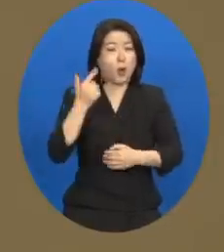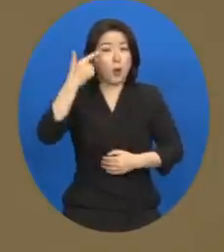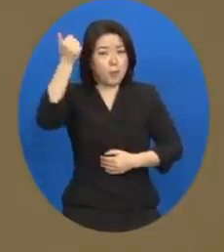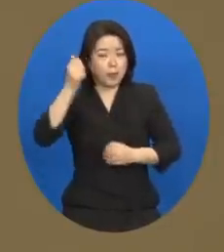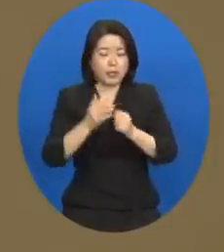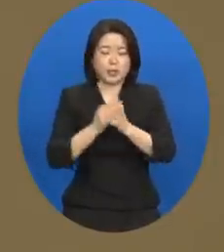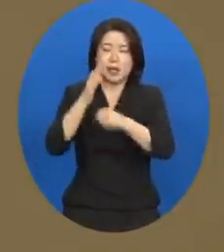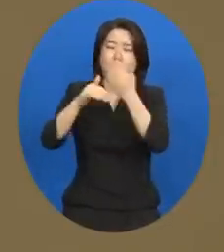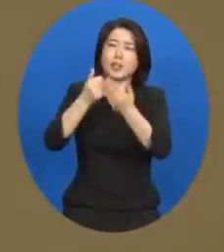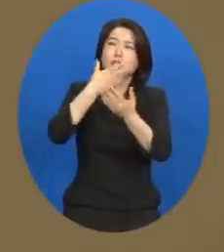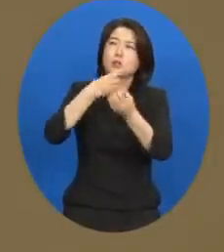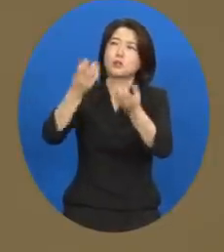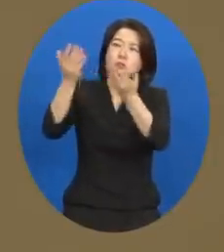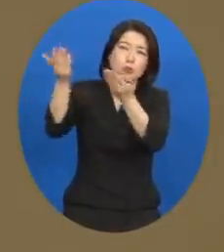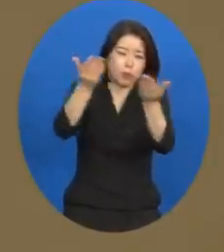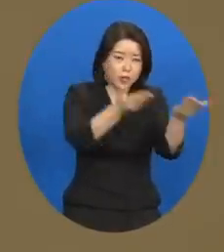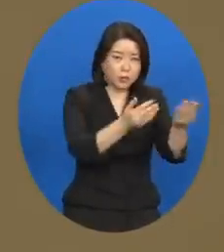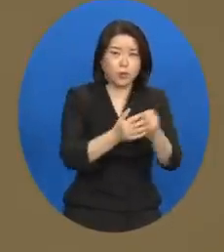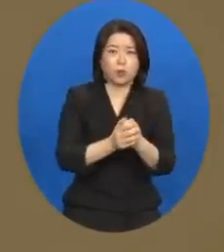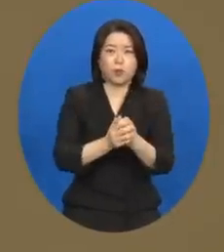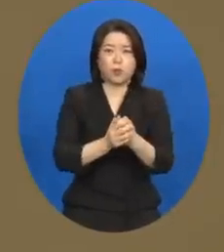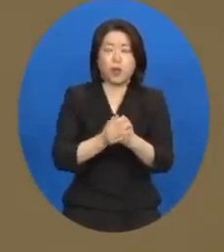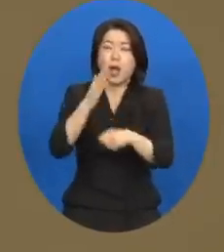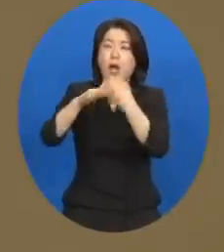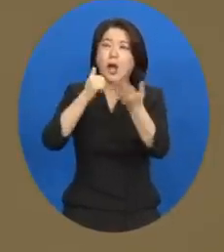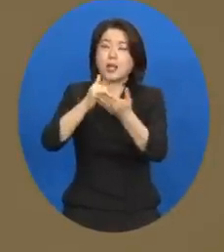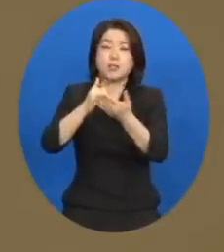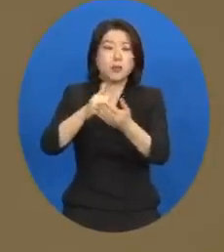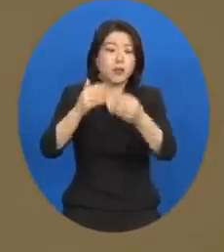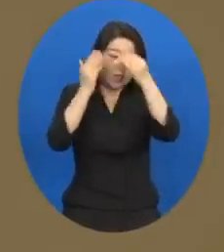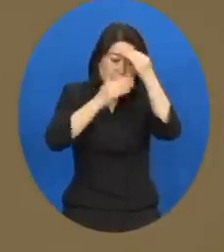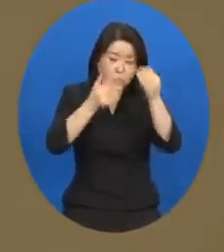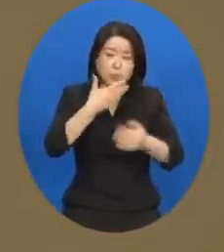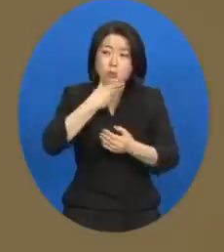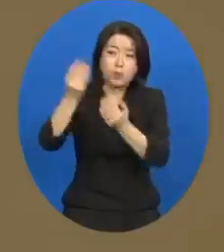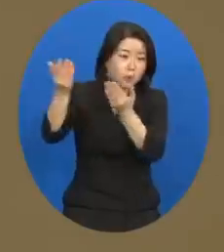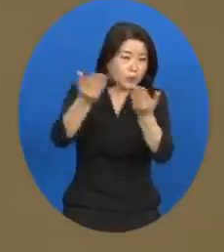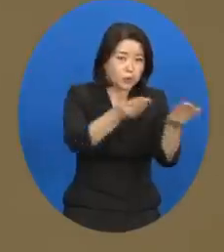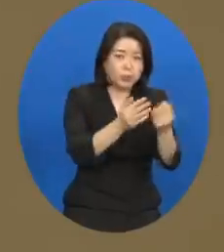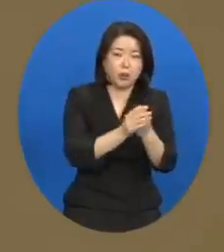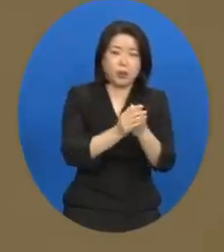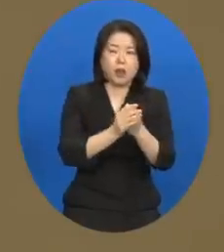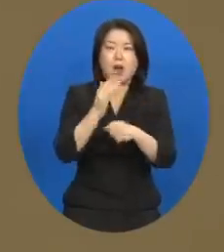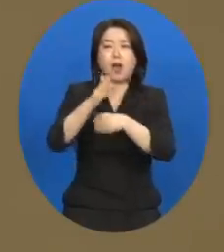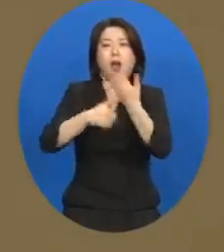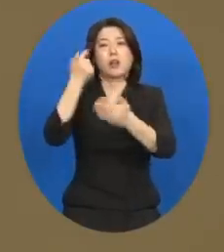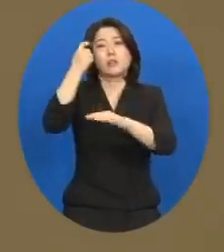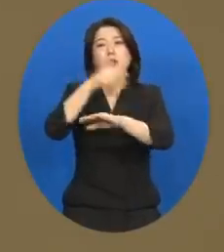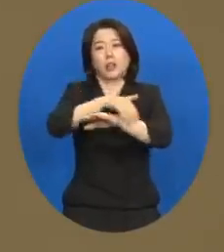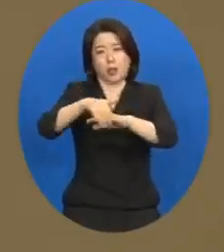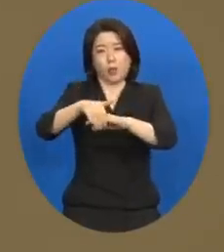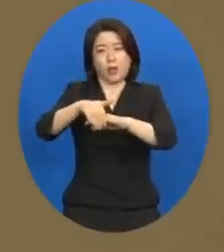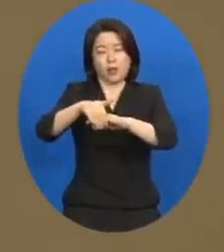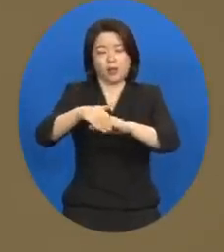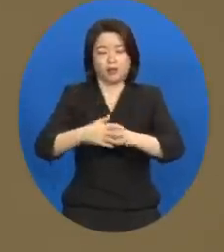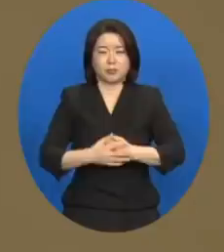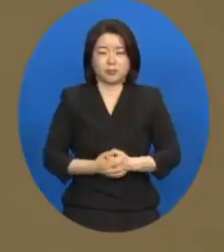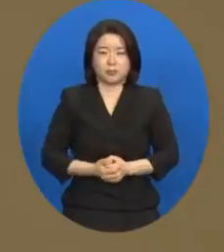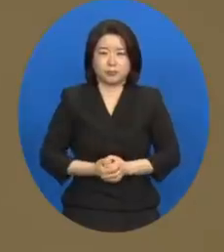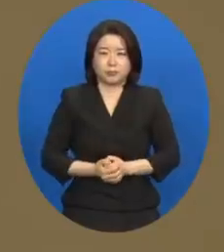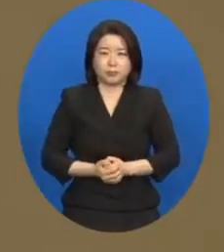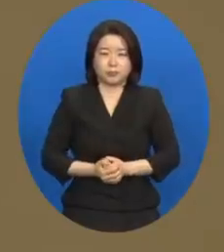하나님께 축복하고 하나님은 성도들의 삶을 복을 주시는 것이 하나님의 계획이었던 거예요.